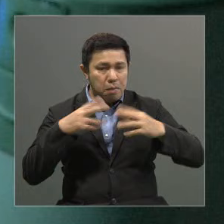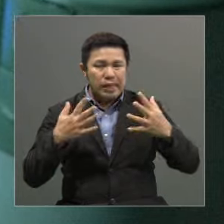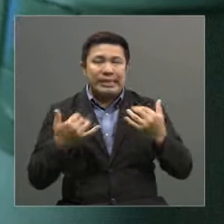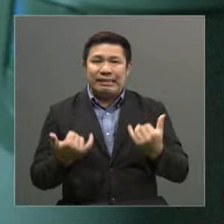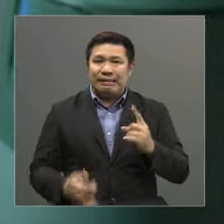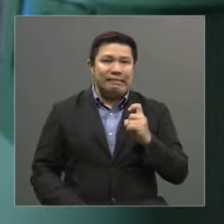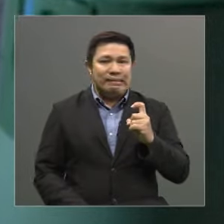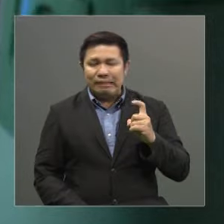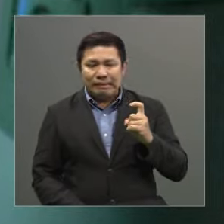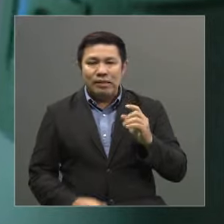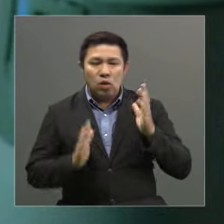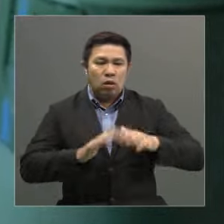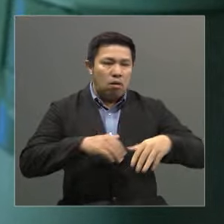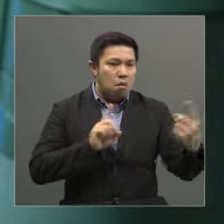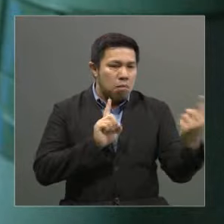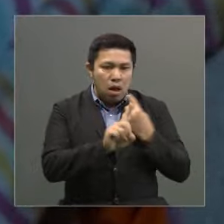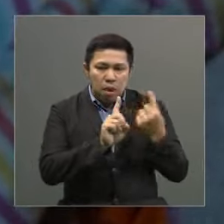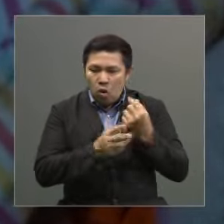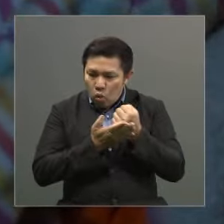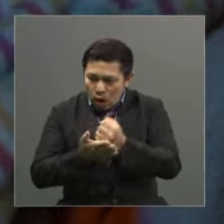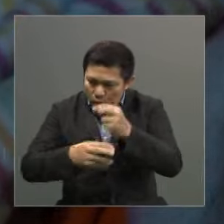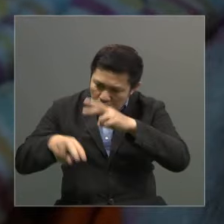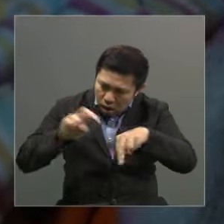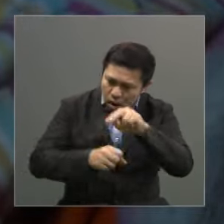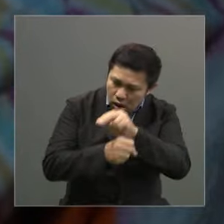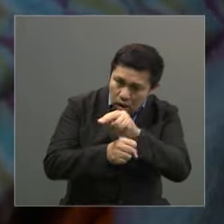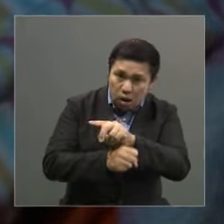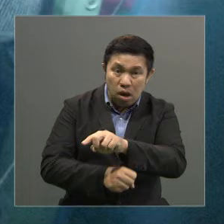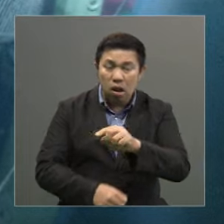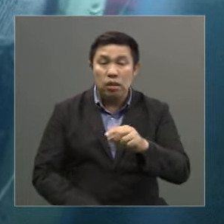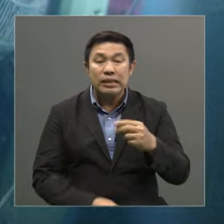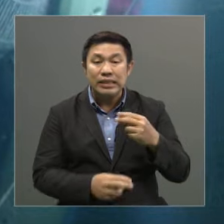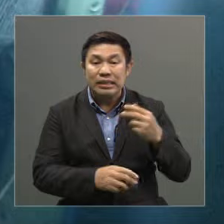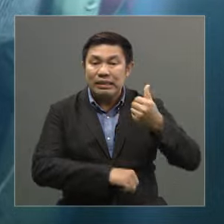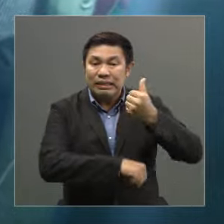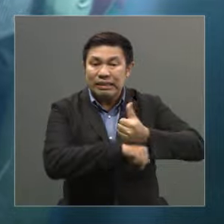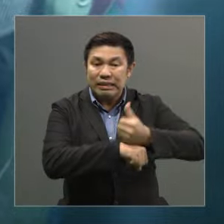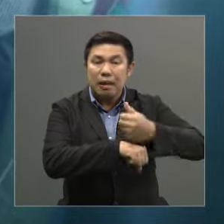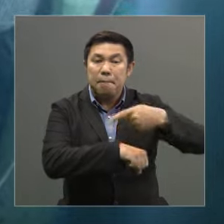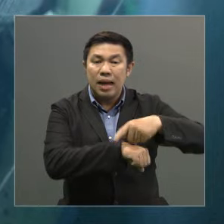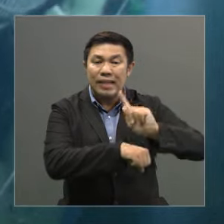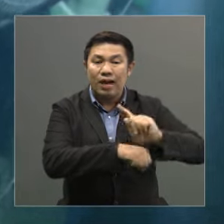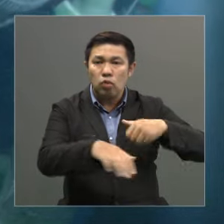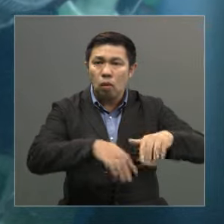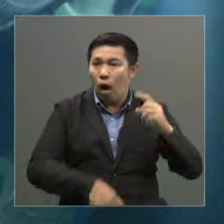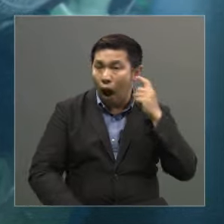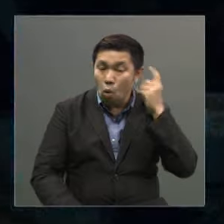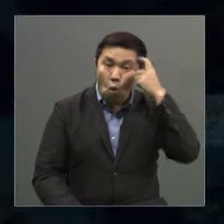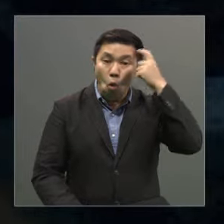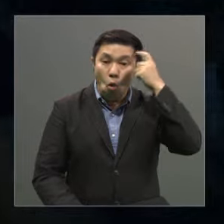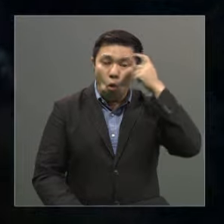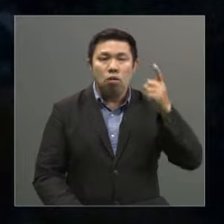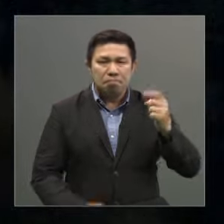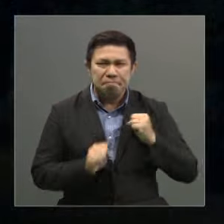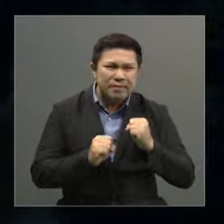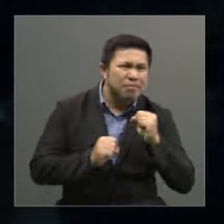านก็เลยช่วยๆกันผัดเปลี่ยนกันมาหมุนเวียนมาเฝ้าเนี่ยซึ่งตัวคุณพรจนาซึ่งเป็นประธานชุมชนทราบเรื่องได้พยายาม